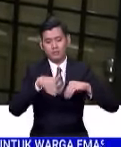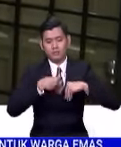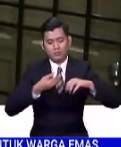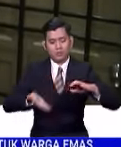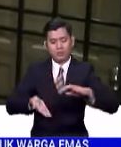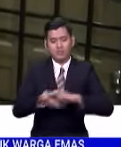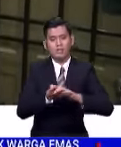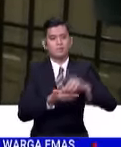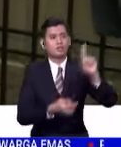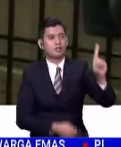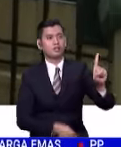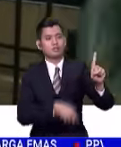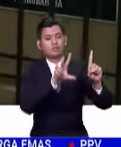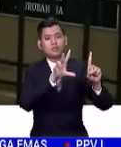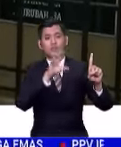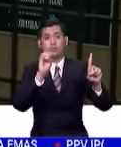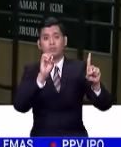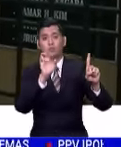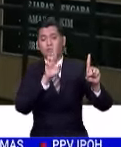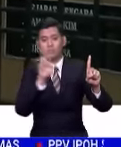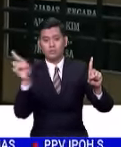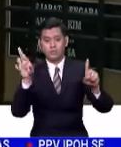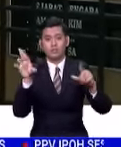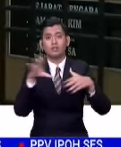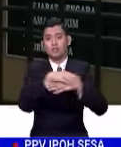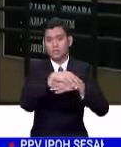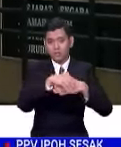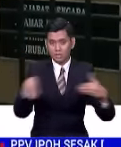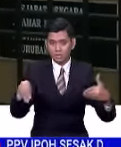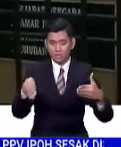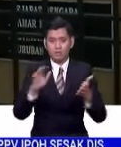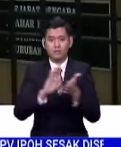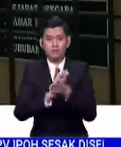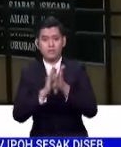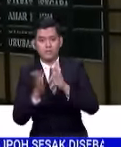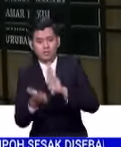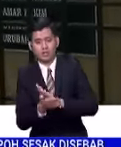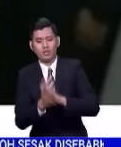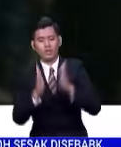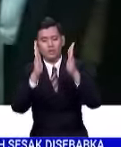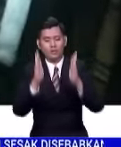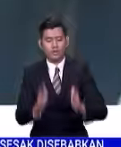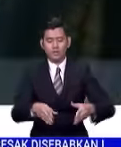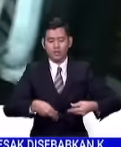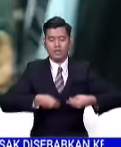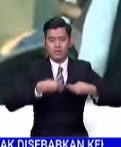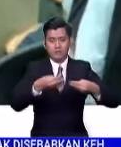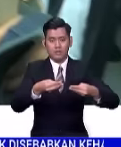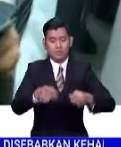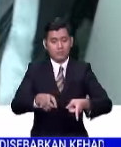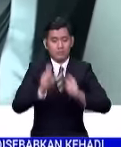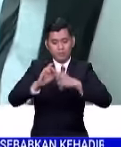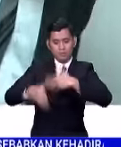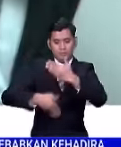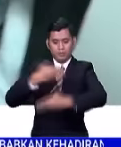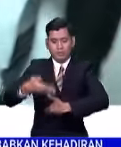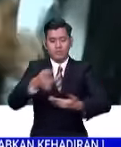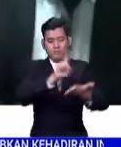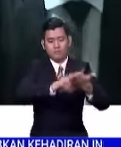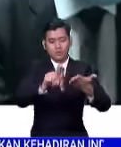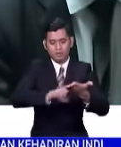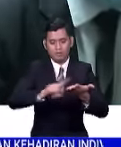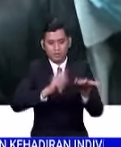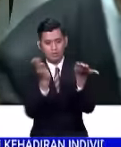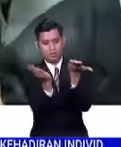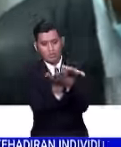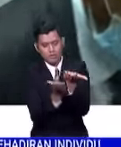RM130 daripada Abdul Latif sebagai ejen penghantaran QFF Logistics Sdn Bhd bagi mempercepat proses pemeriksaan